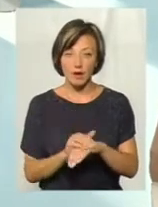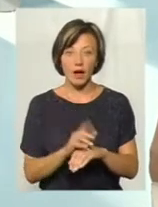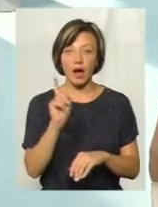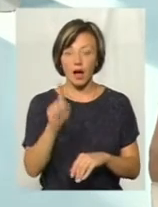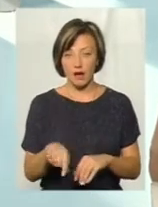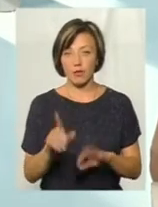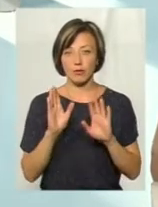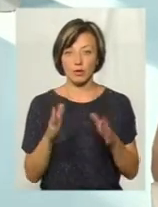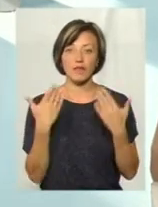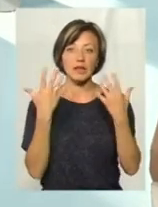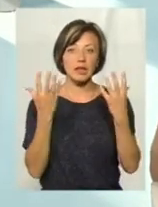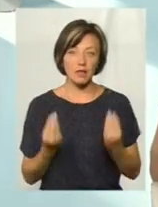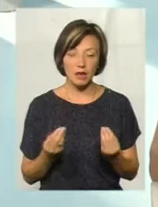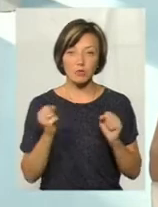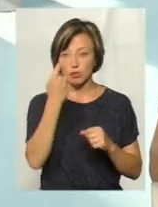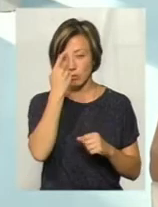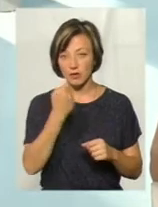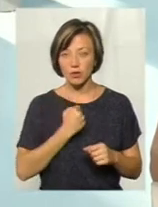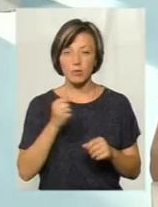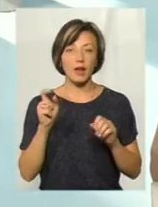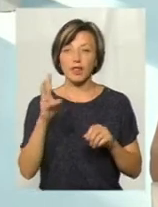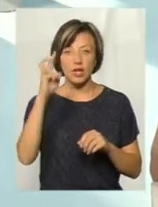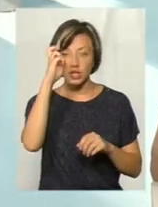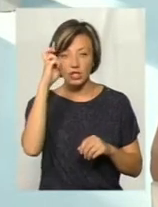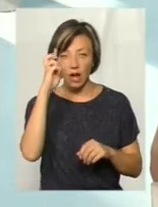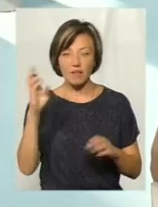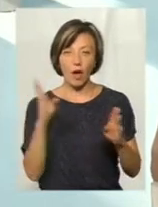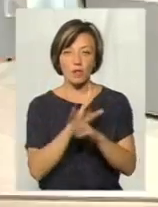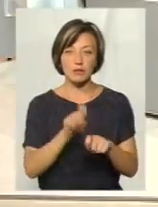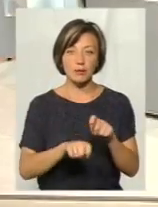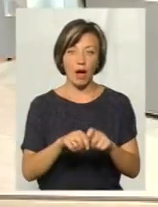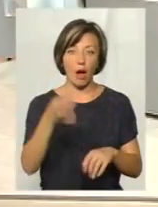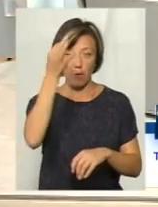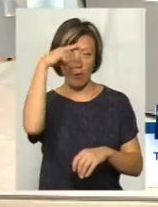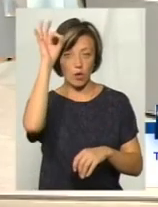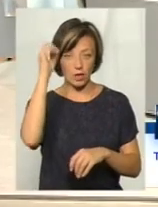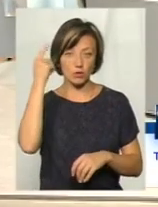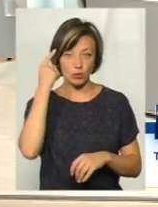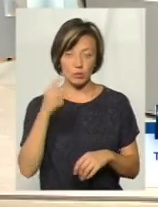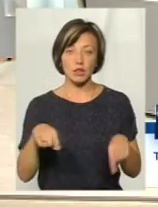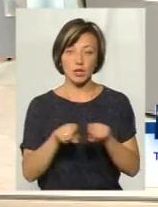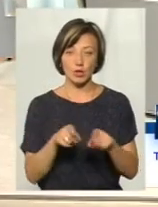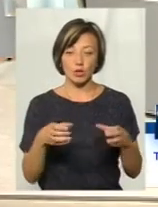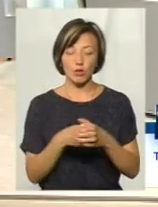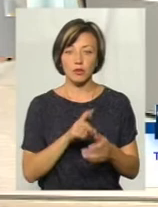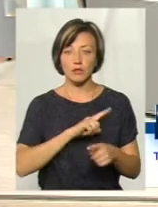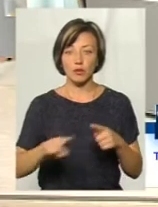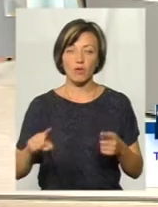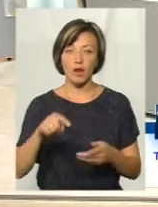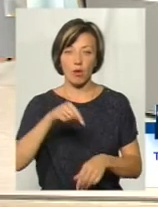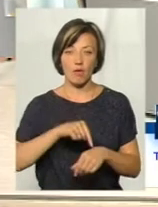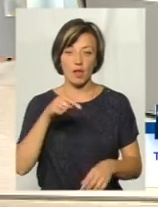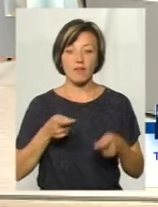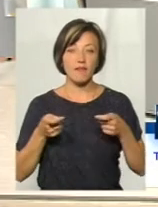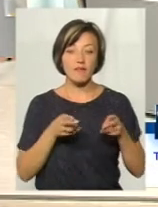це буде вихідний день, можна повідомити навіть не Державну екологічну інспекцію, а поліцію. Я думаю, що теж група швидкого реагування вийде. І